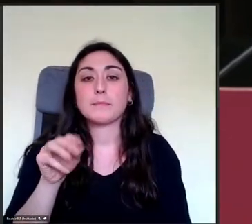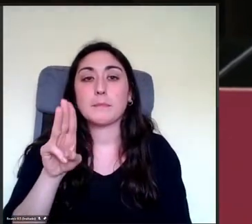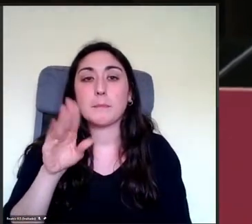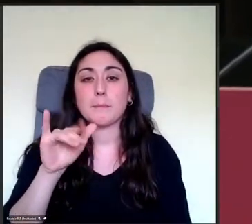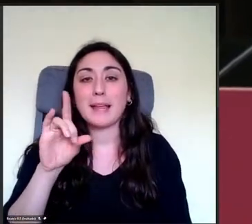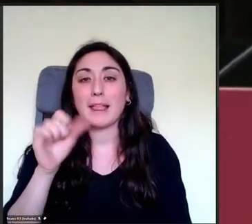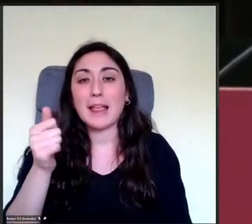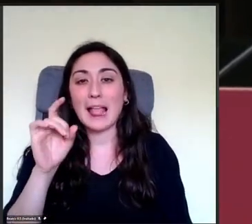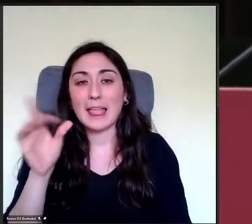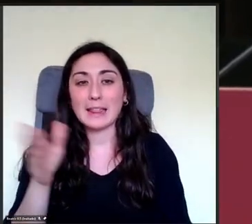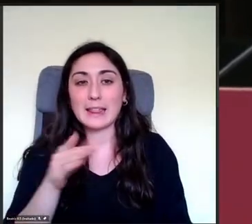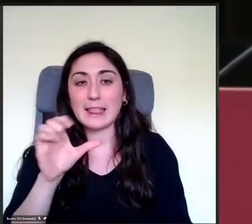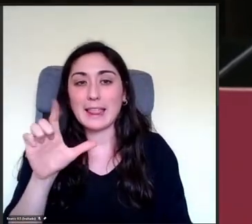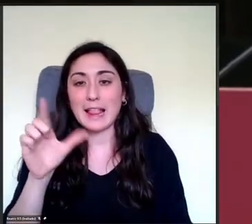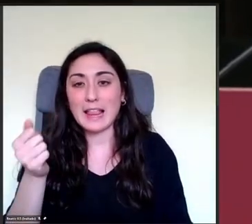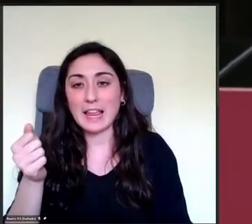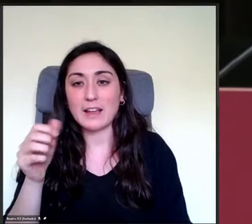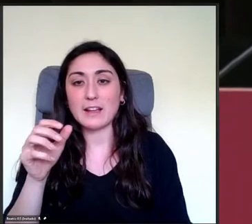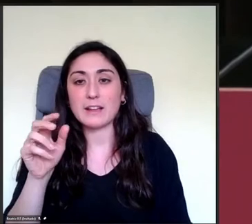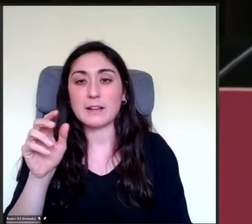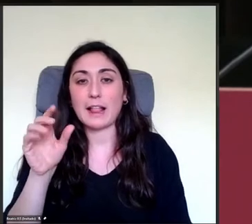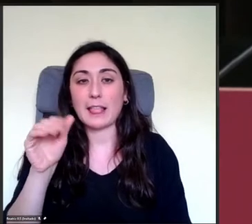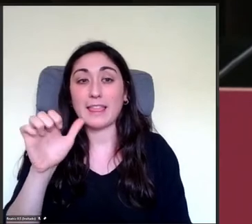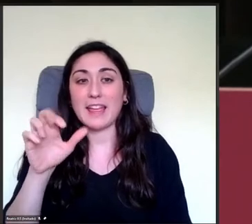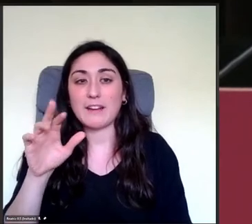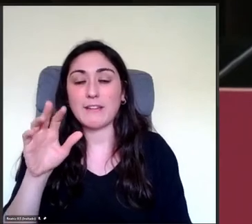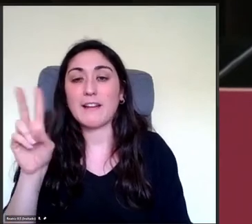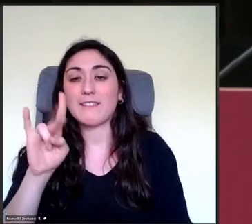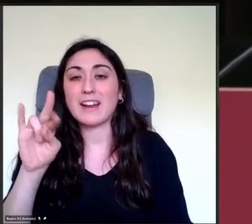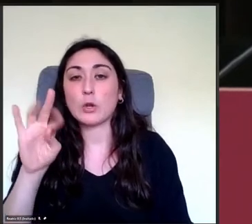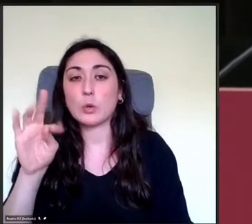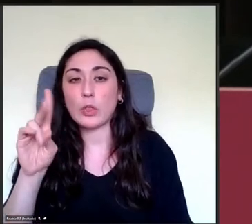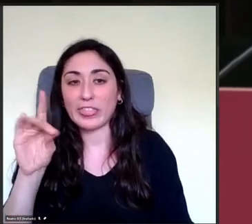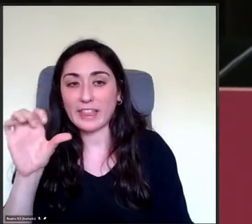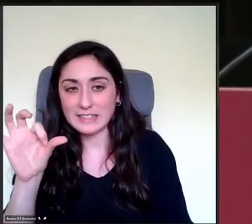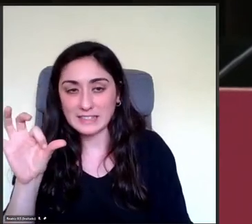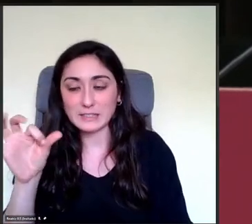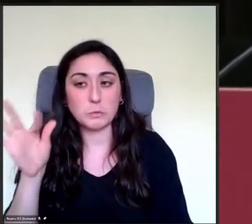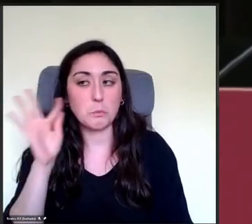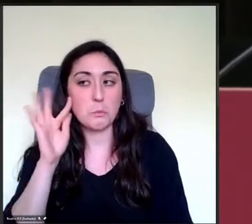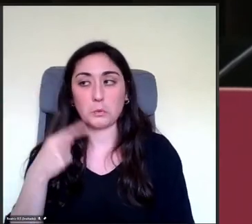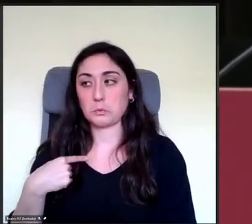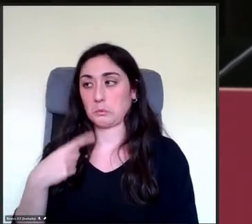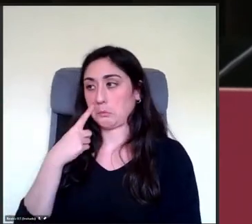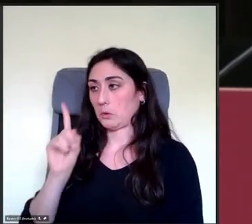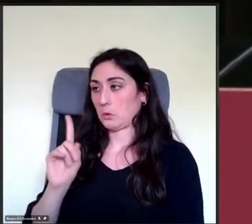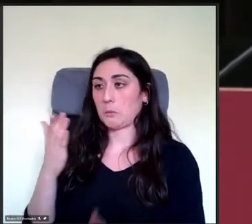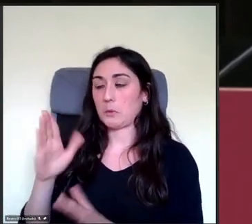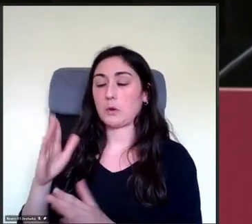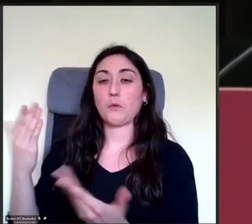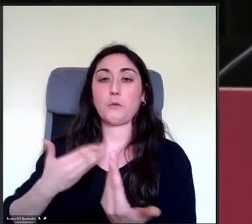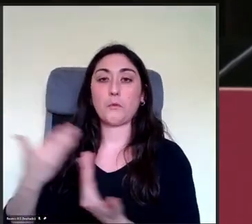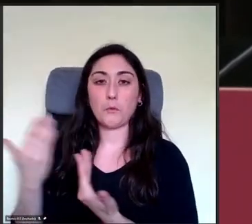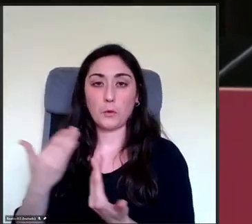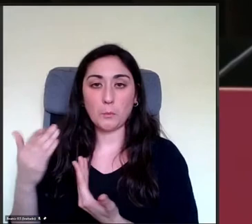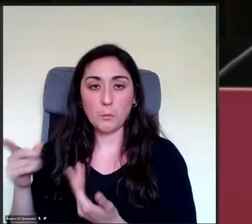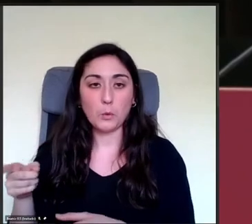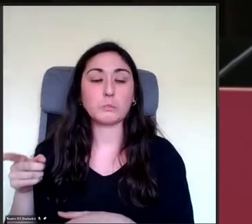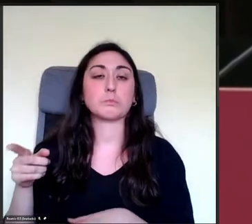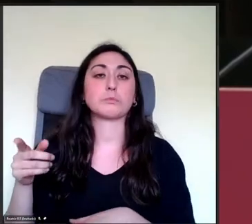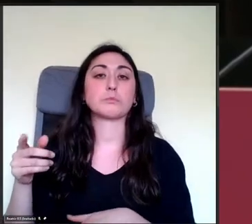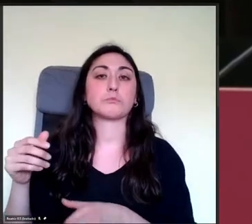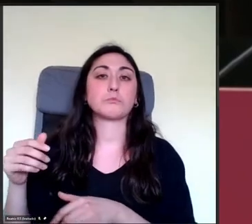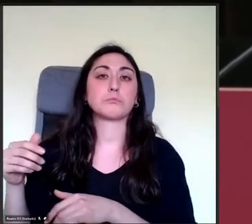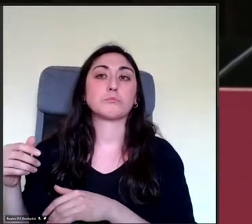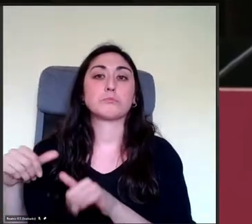de la Cierva Viudes, que jo la veritat no la coneixia. Va ser una dona que es va formar a Dinamarca, va tornar a Madrid i a